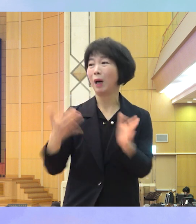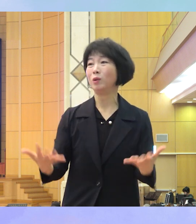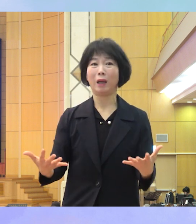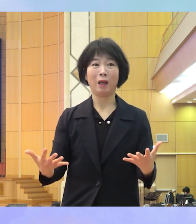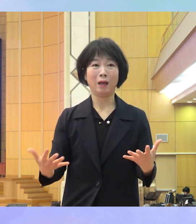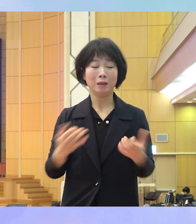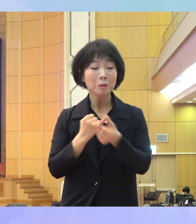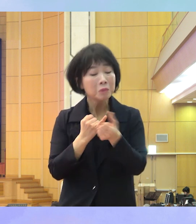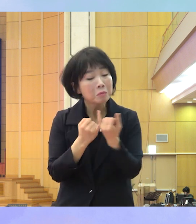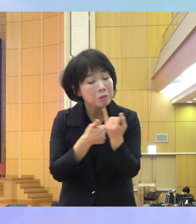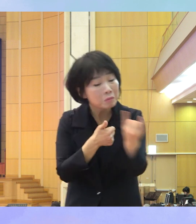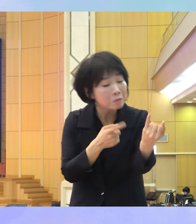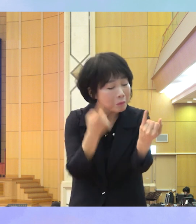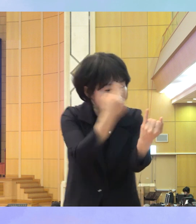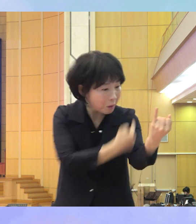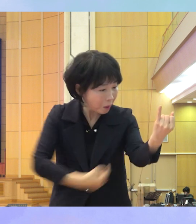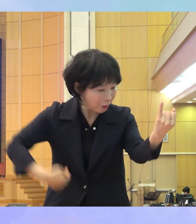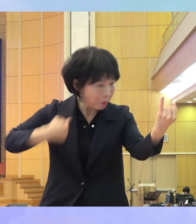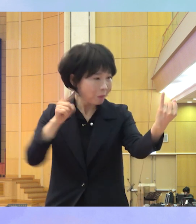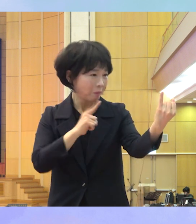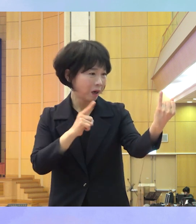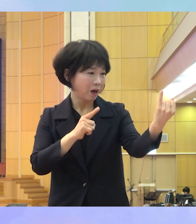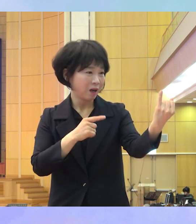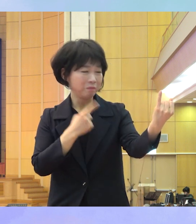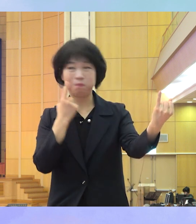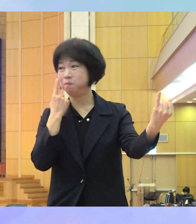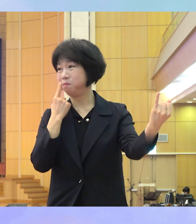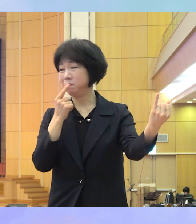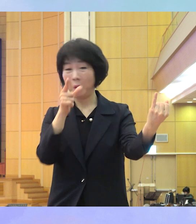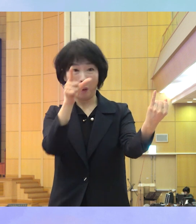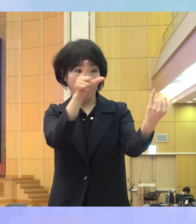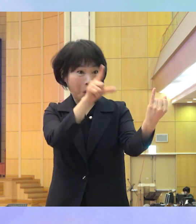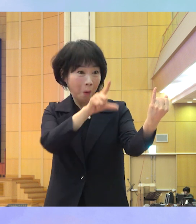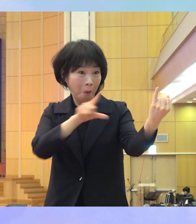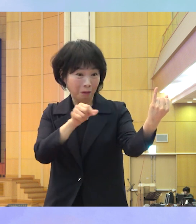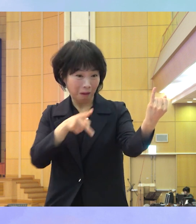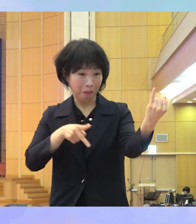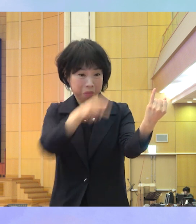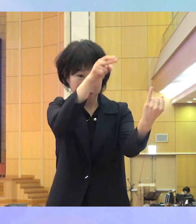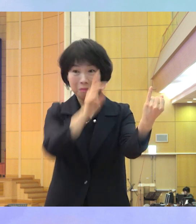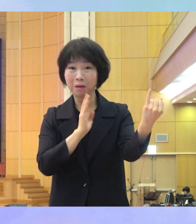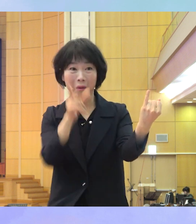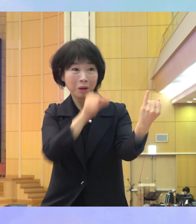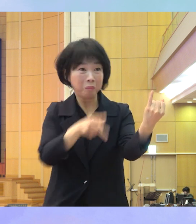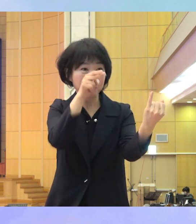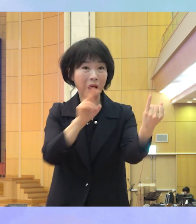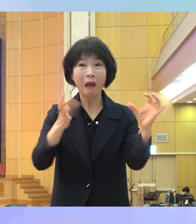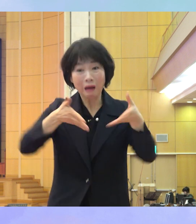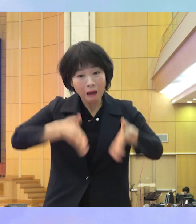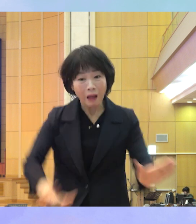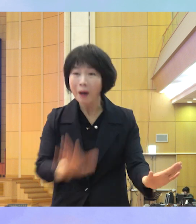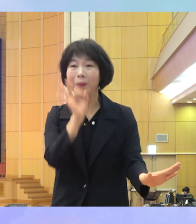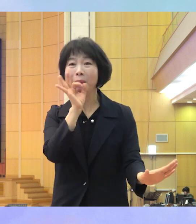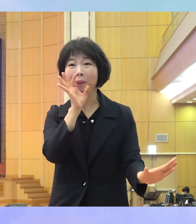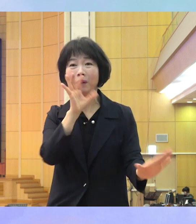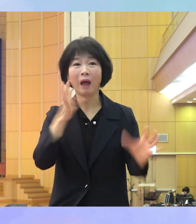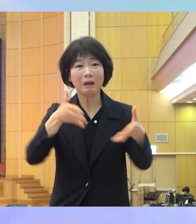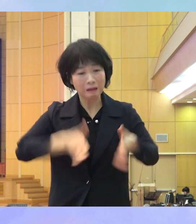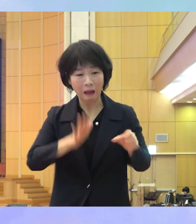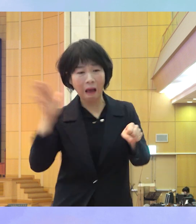그리고 아내는 경수가 끊어져서 아이를 낳을 수 있는 소위 태가